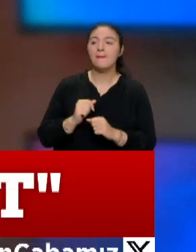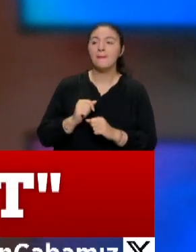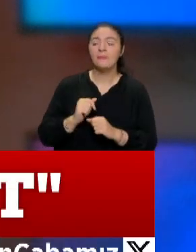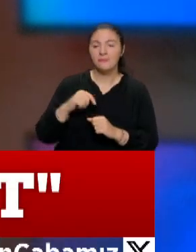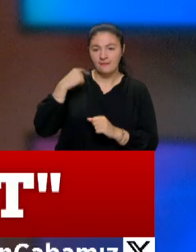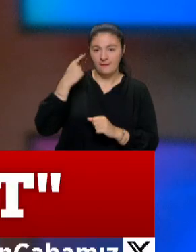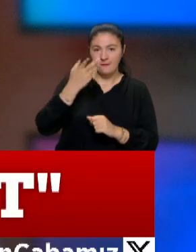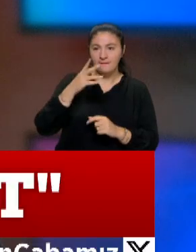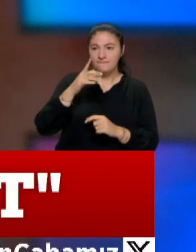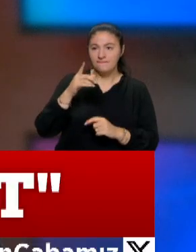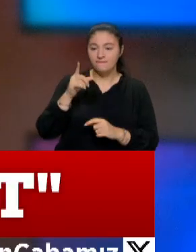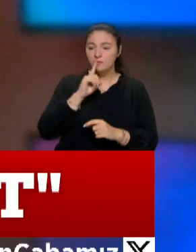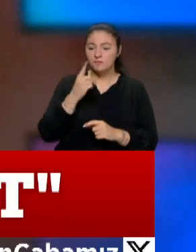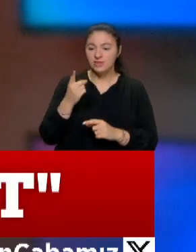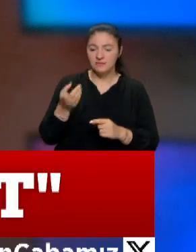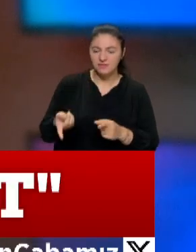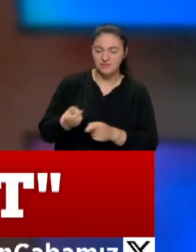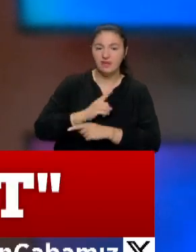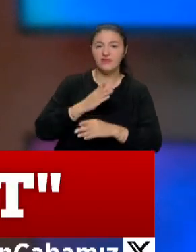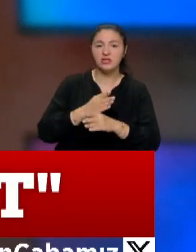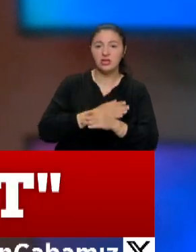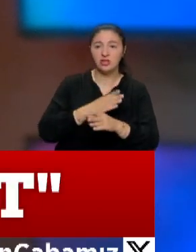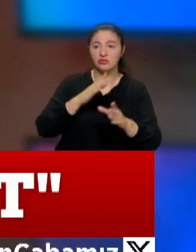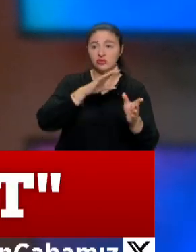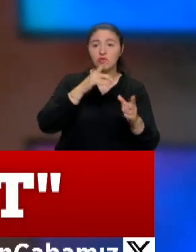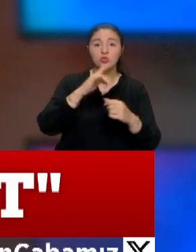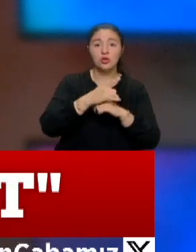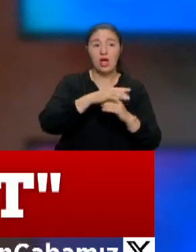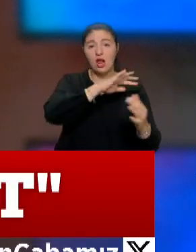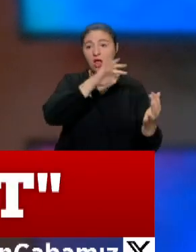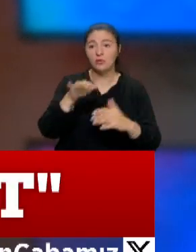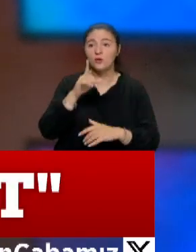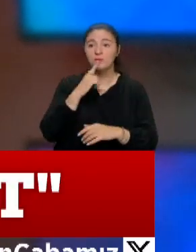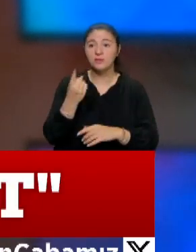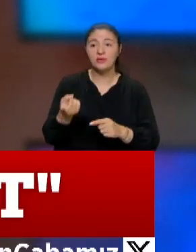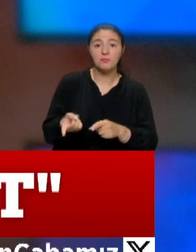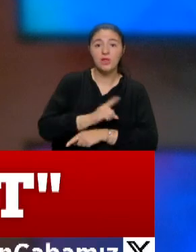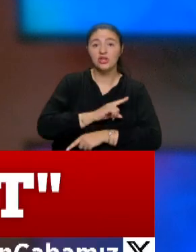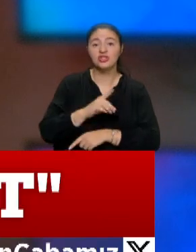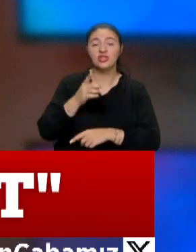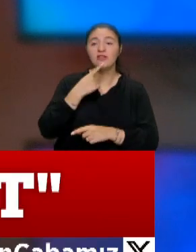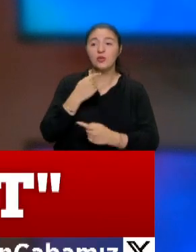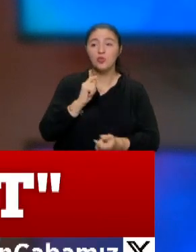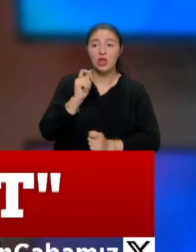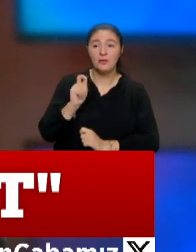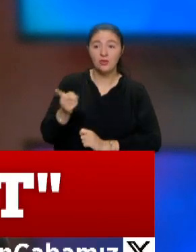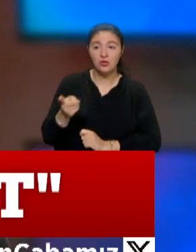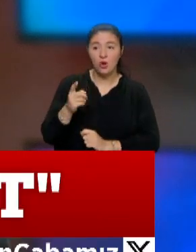düşünün ki dünyanın 101 değişik ülkesinden vatandaş burada 101 değişik dil kullanılıyor bizim Esenyurt'ta